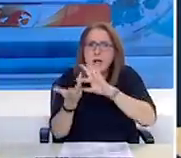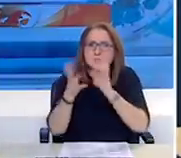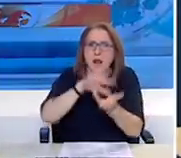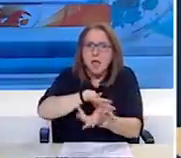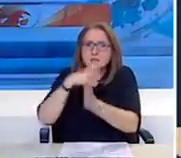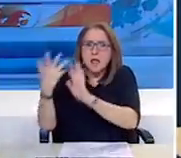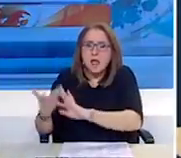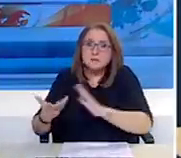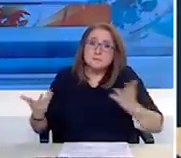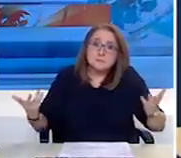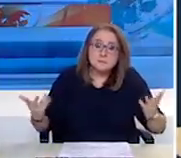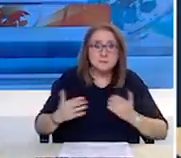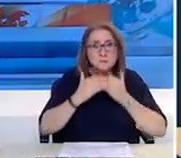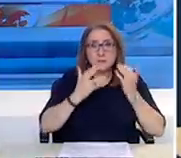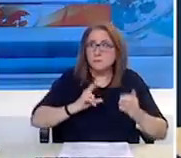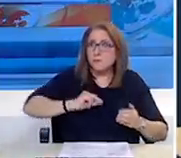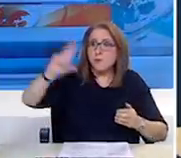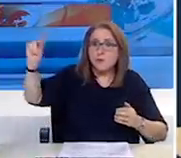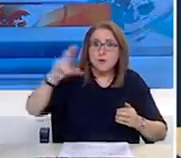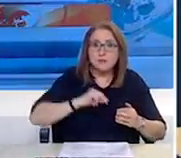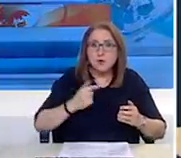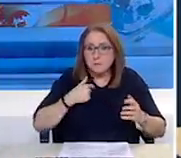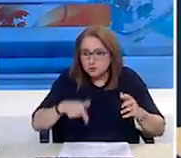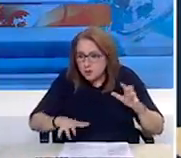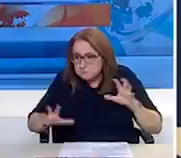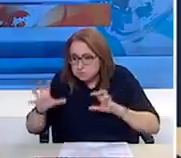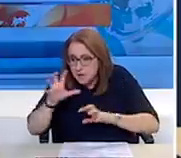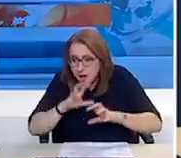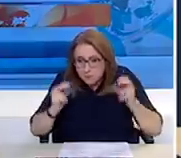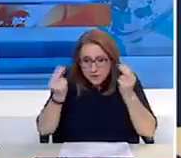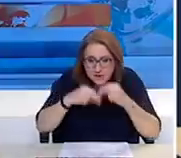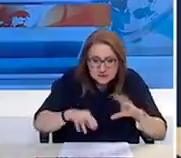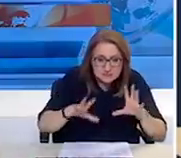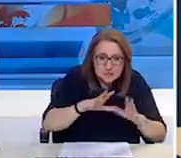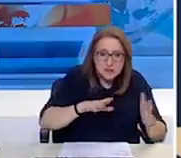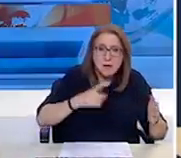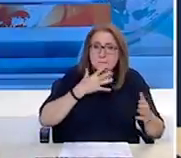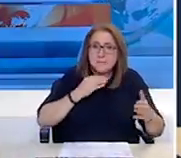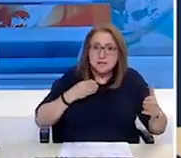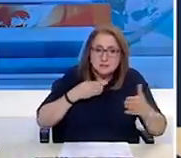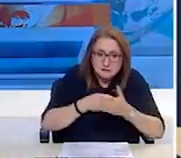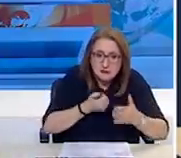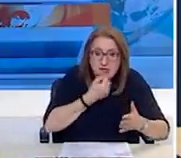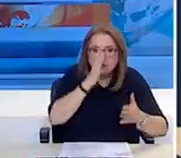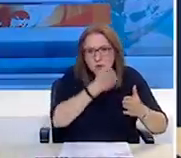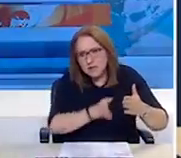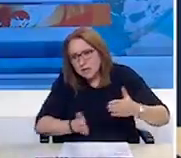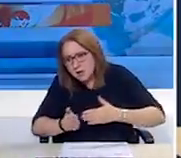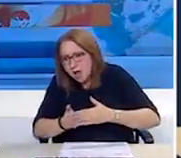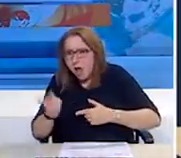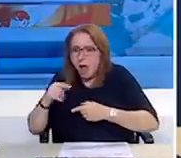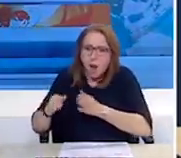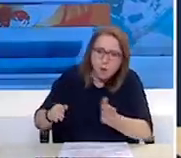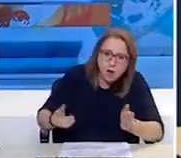σε θέματα που όλος ο κόσμος ψάχνεται και αναζητεί λύσεις και που κρίνονται καθημερινά στο πεδίο της κοινότητας και με βάση τη συμπεριφορά του ιού και